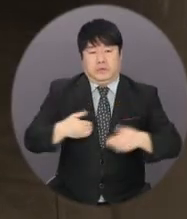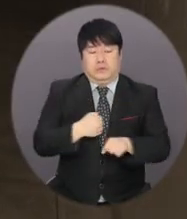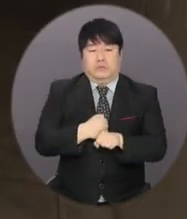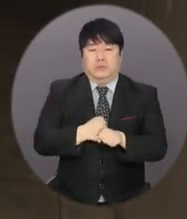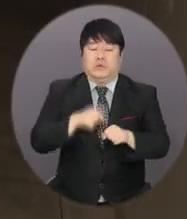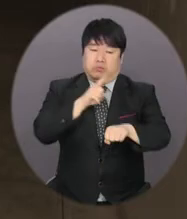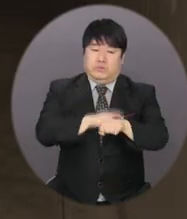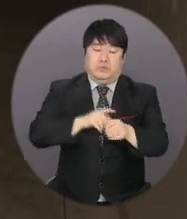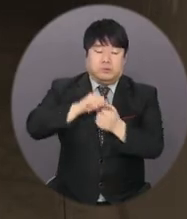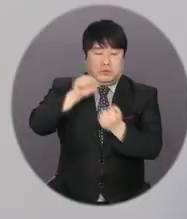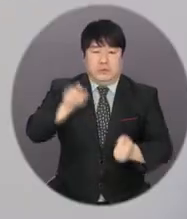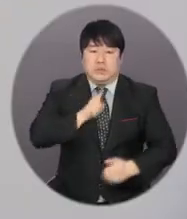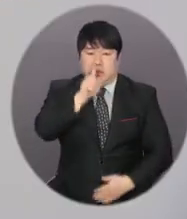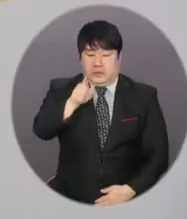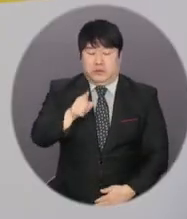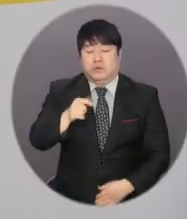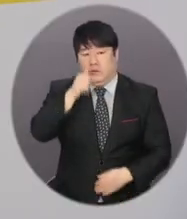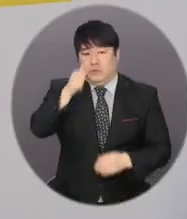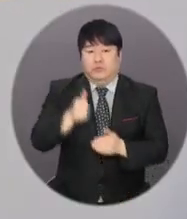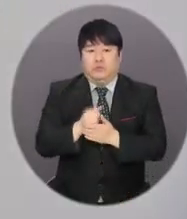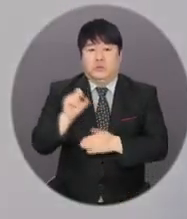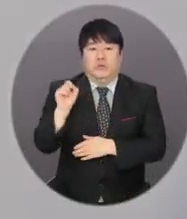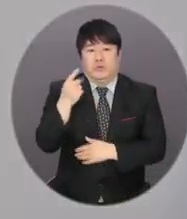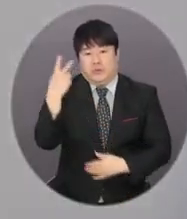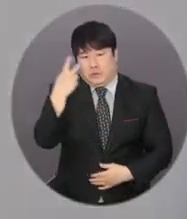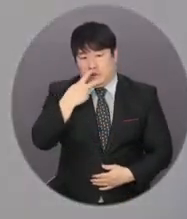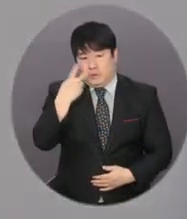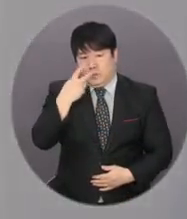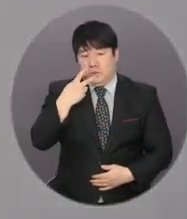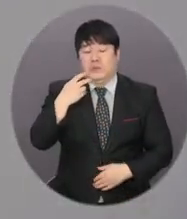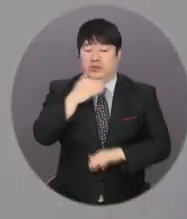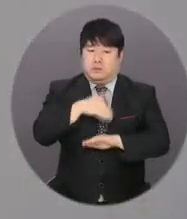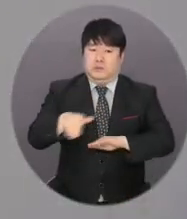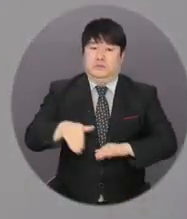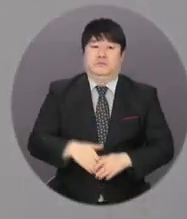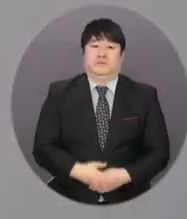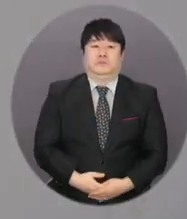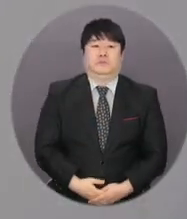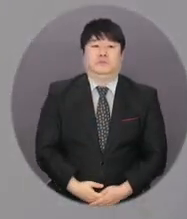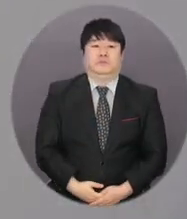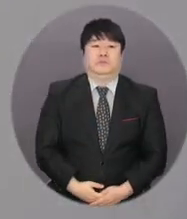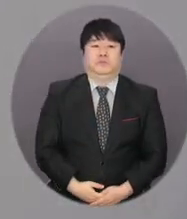구속영장을 신청한 뒤 정확한 범행 동기를 조사할 예정입니다. MBC 뉴스 이다현입니다.